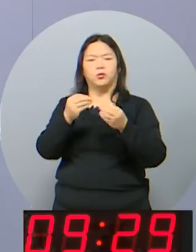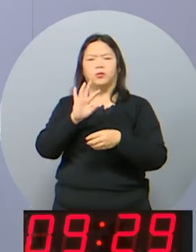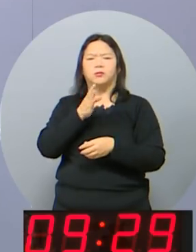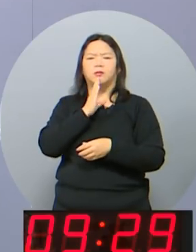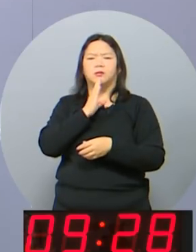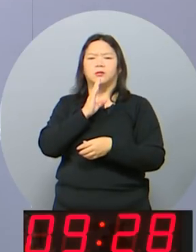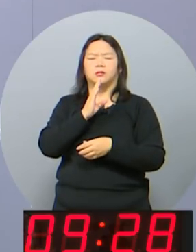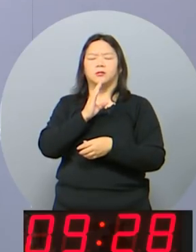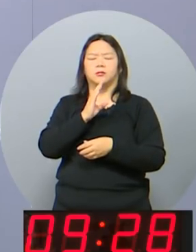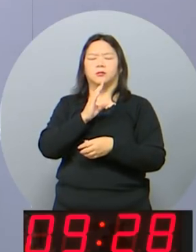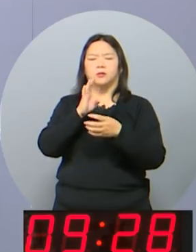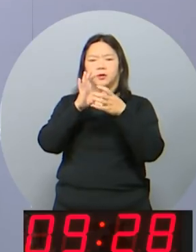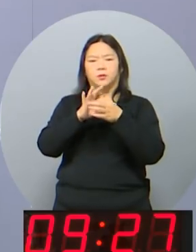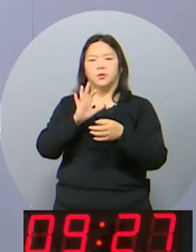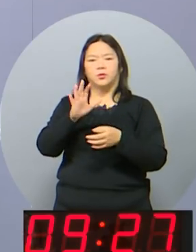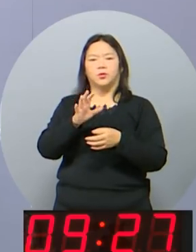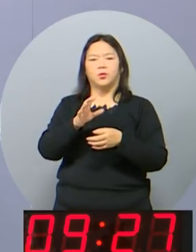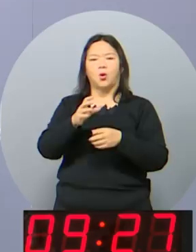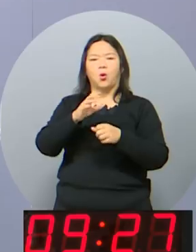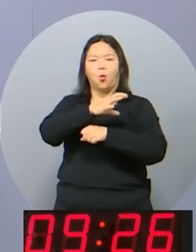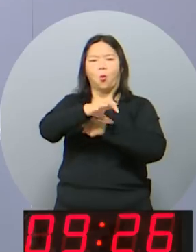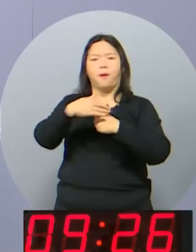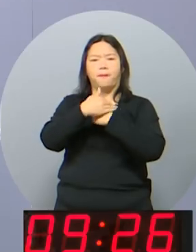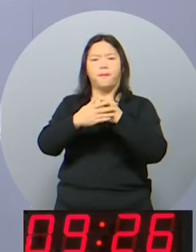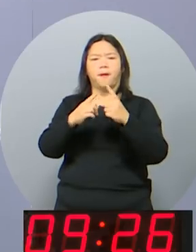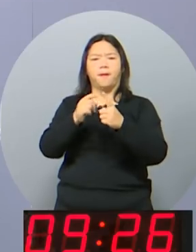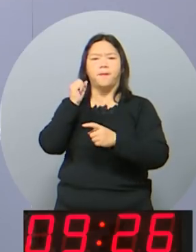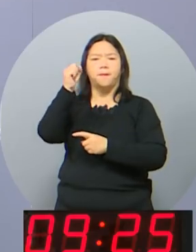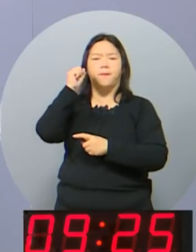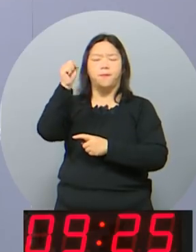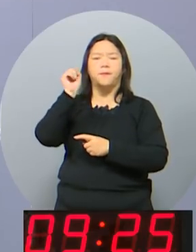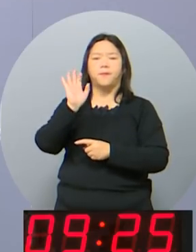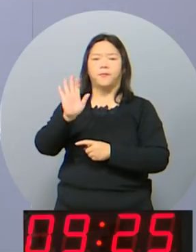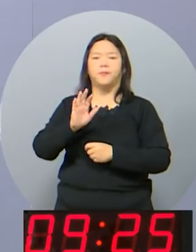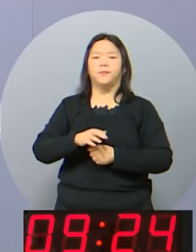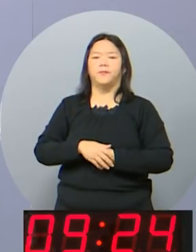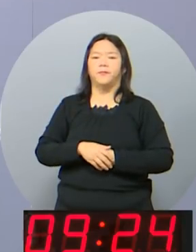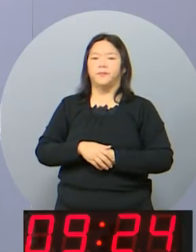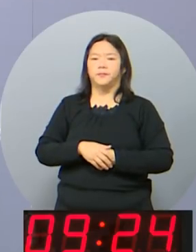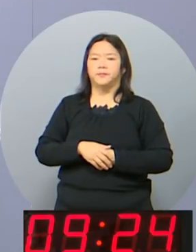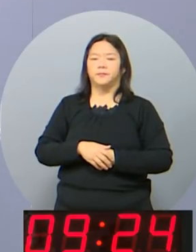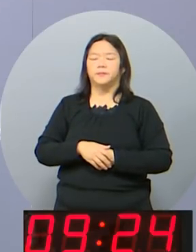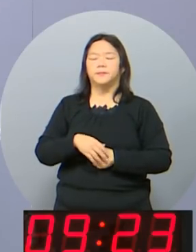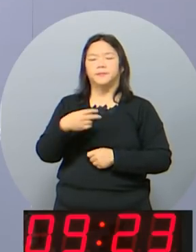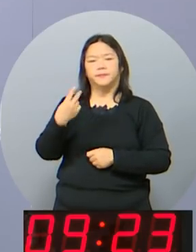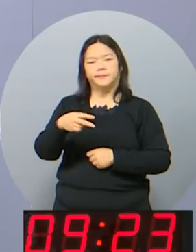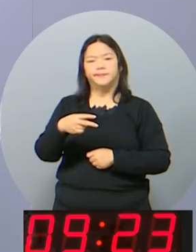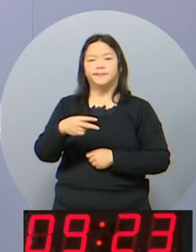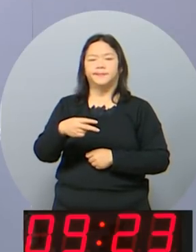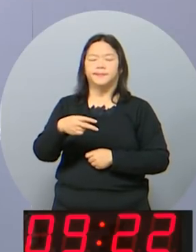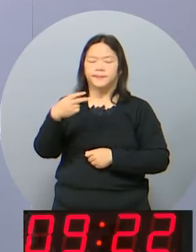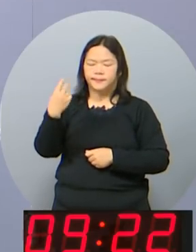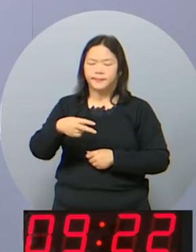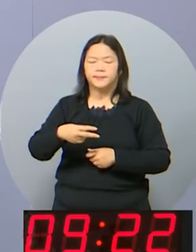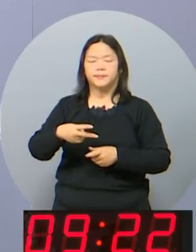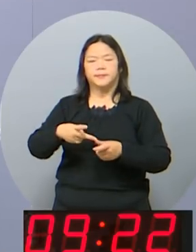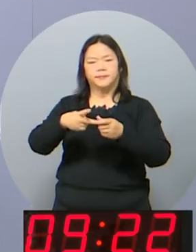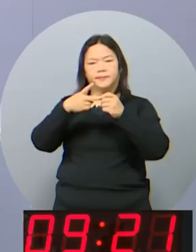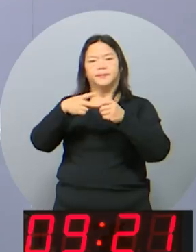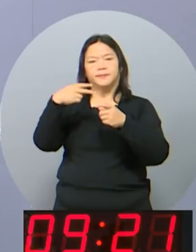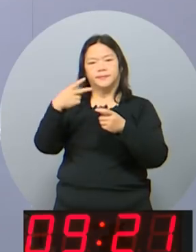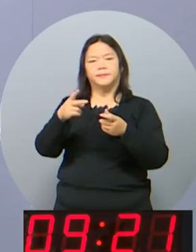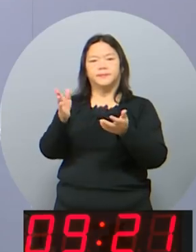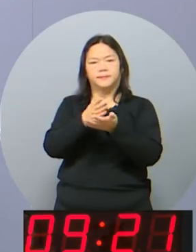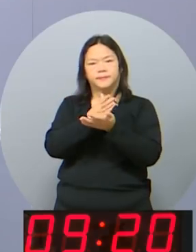部分的那个环保人士的一个反对，所以才重来进入了2阶的一个